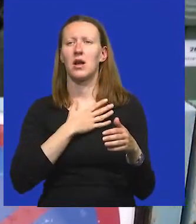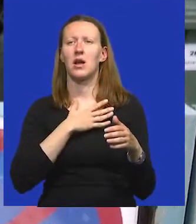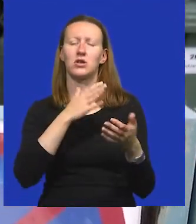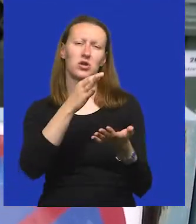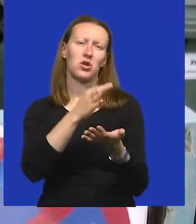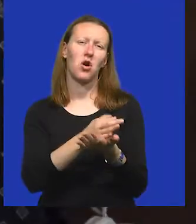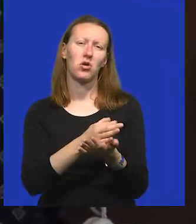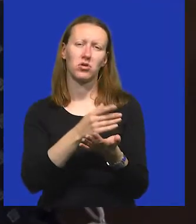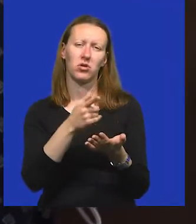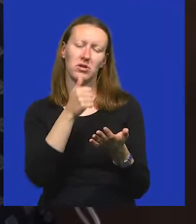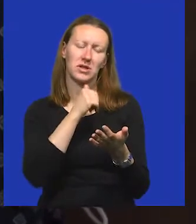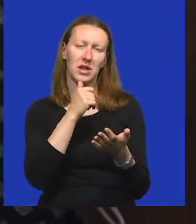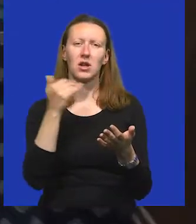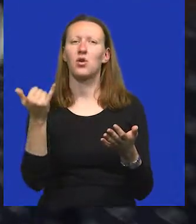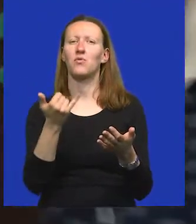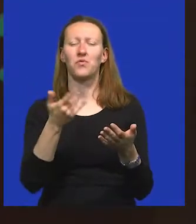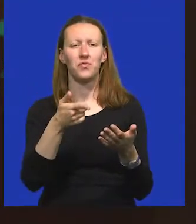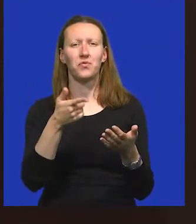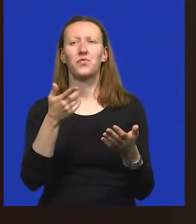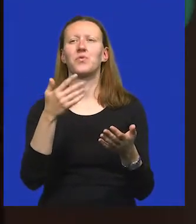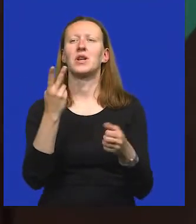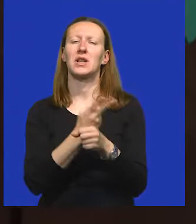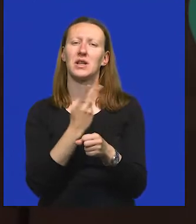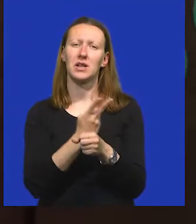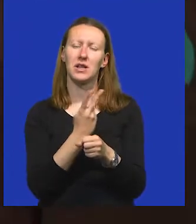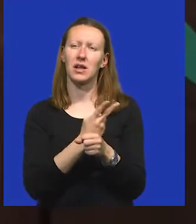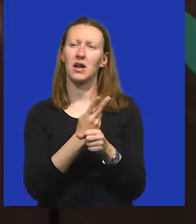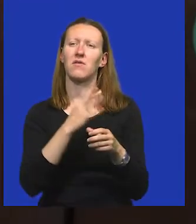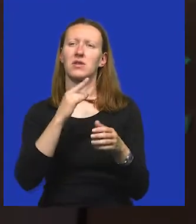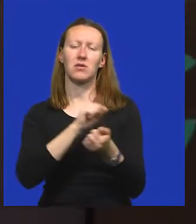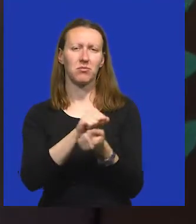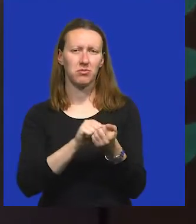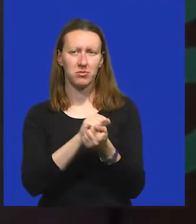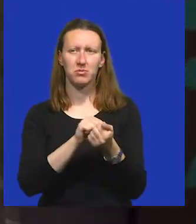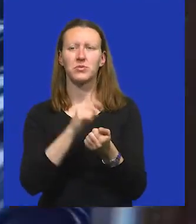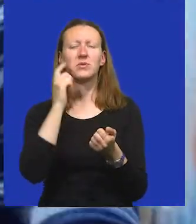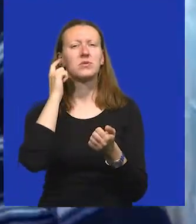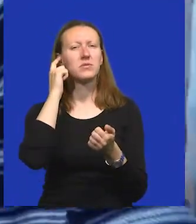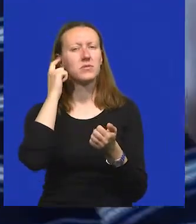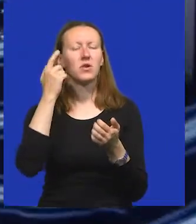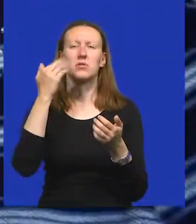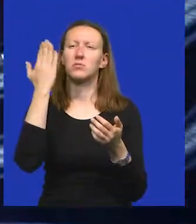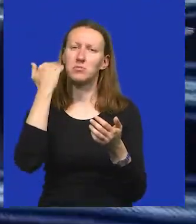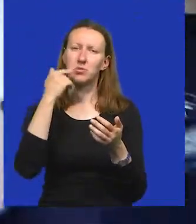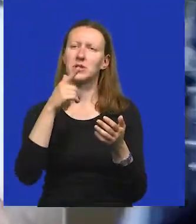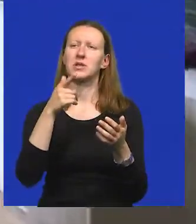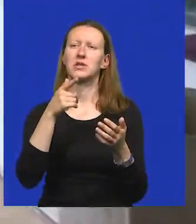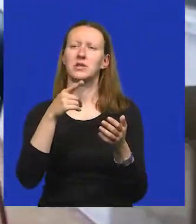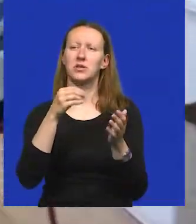nostra isola ecologica. I ragazzi da sempre erano abituati a riciclare, già da